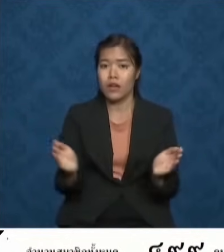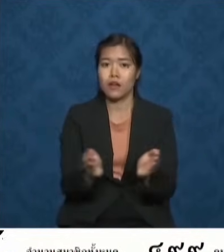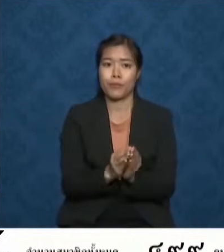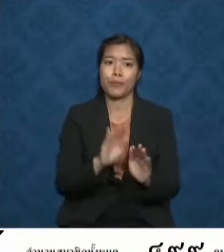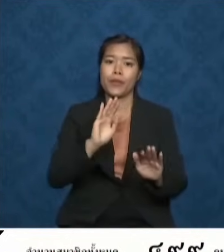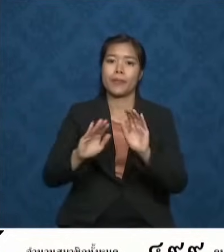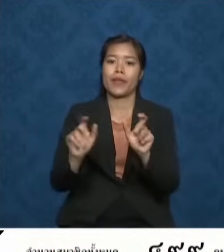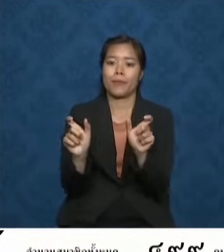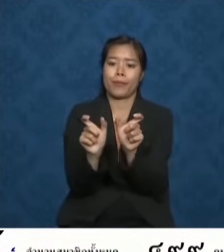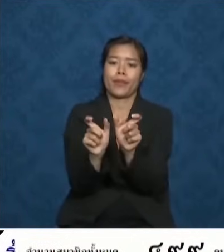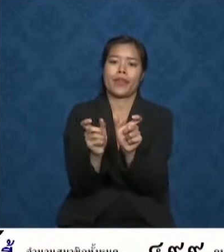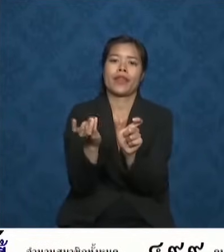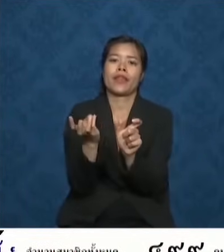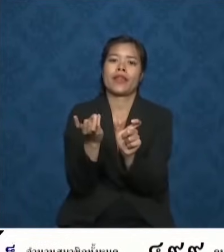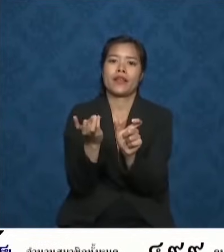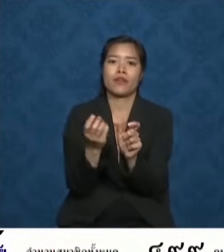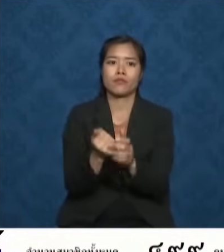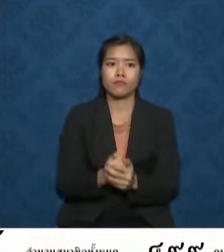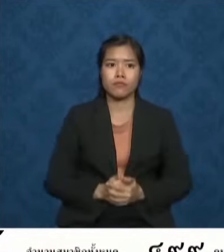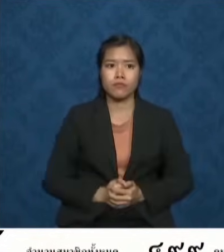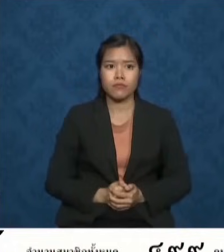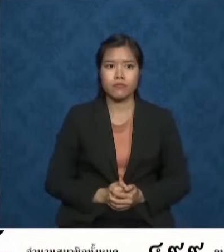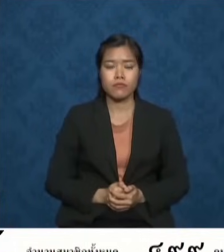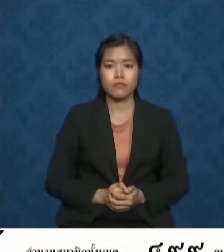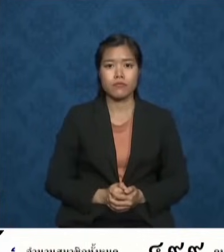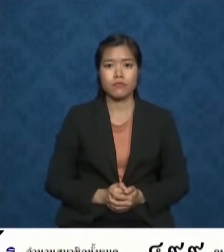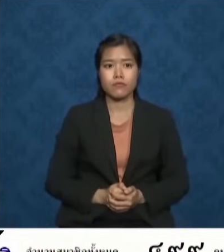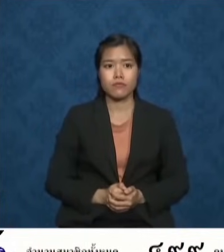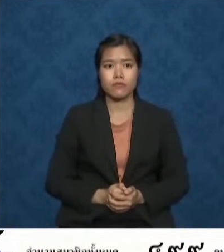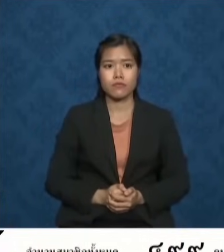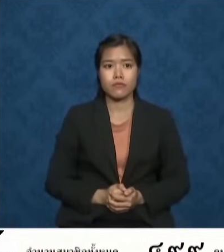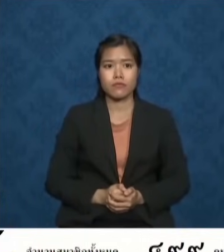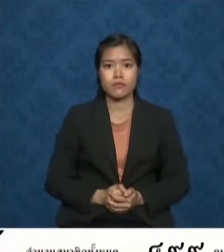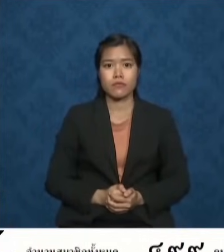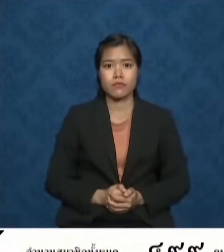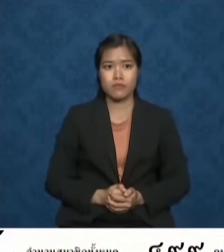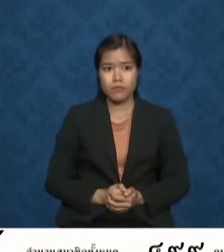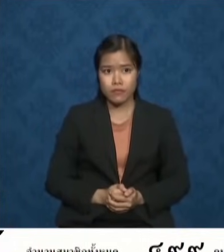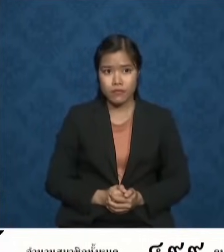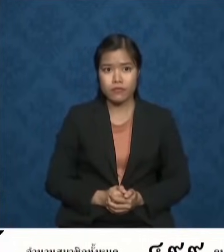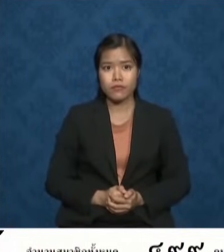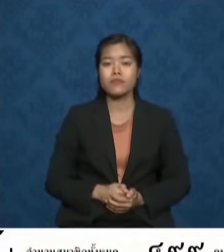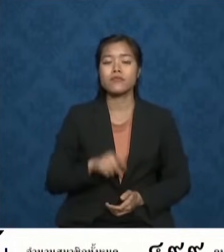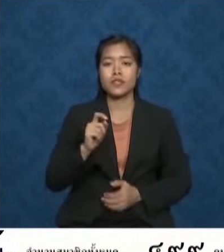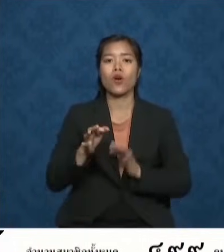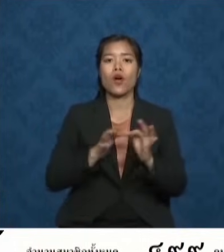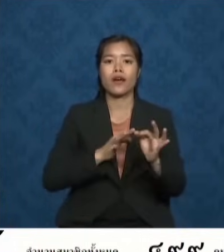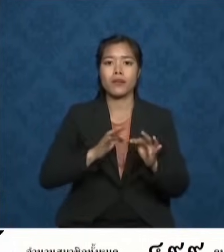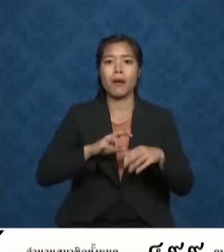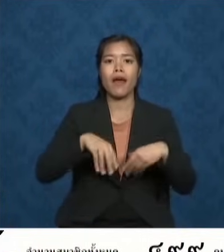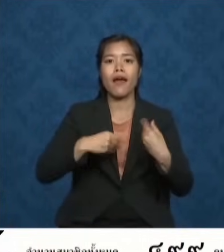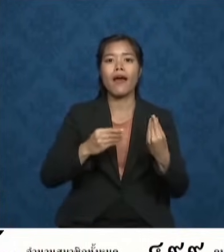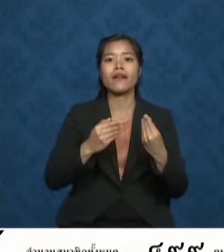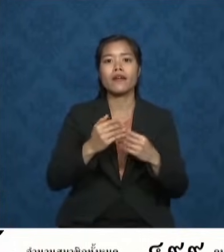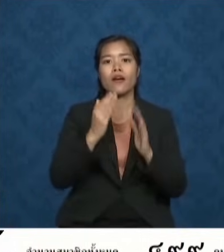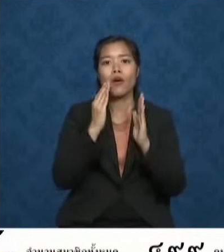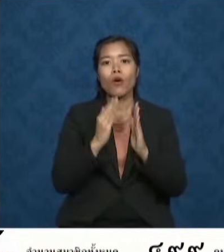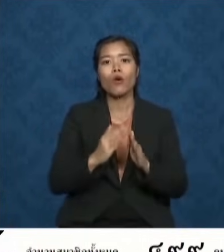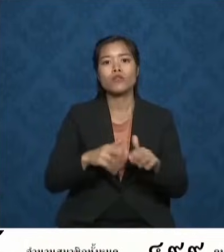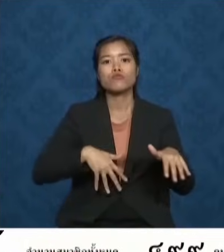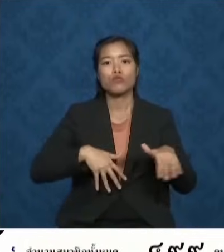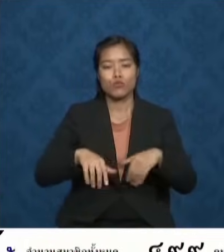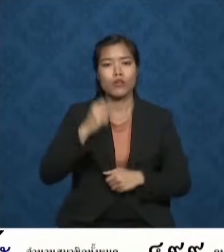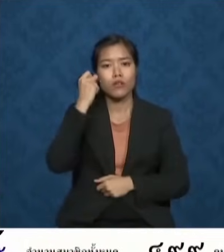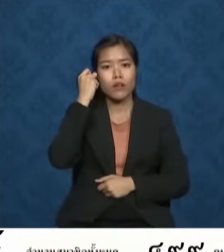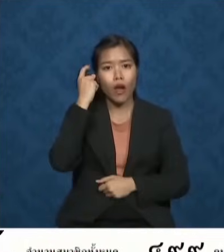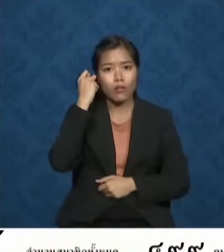านิดเดียวนิดเดียวเพราะฉะนั้นอันนี้คือข้อเข้าใจที่ต้องอธิบายกับทางบ้านแล้วซ้ำซ้อนไหม